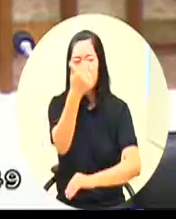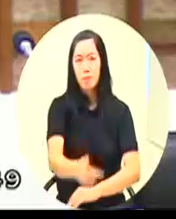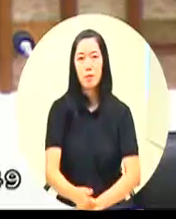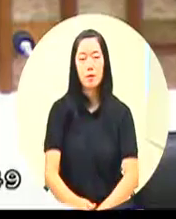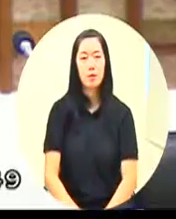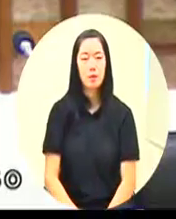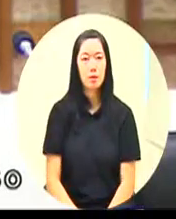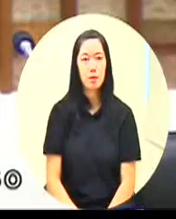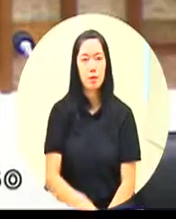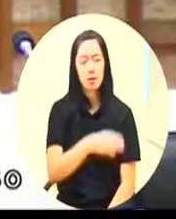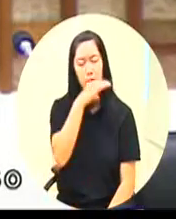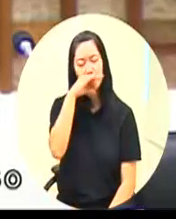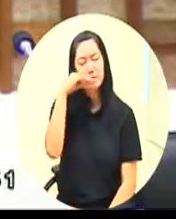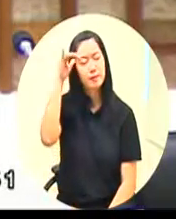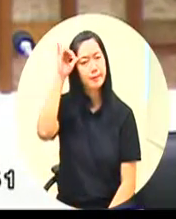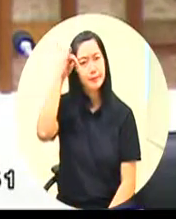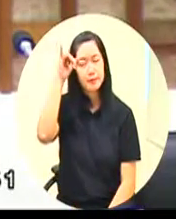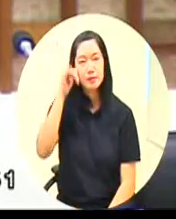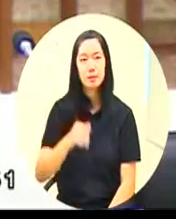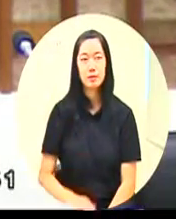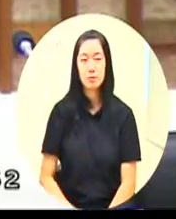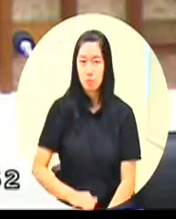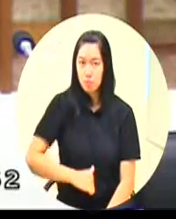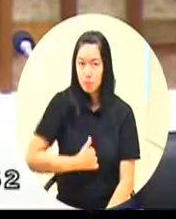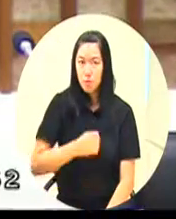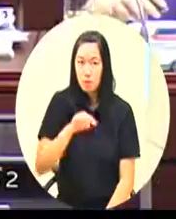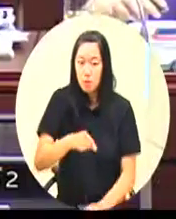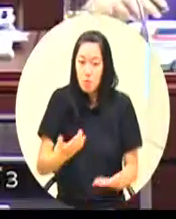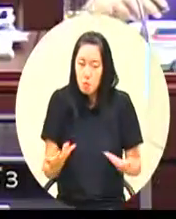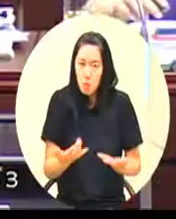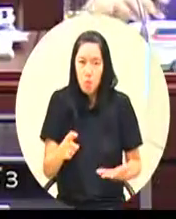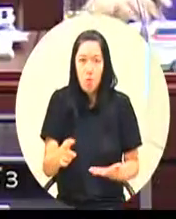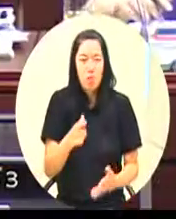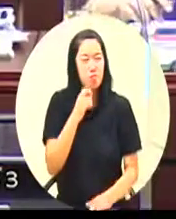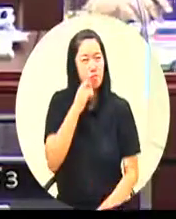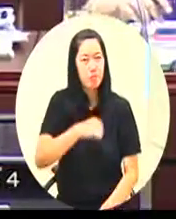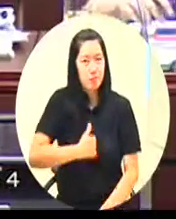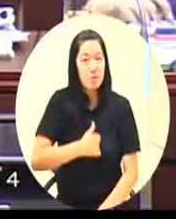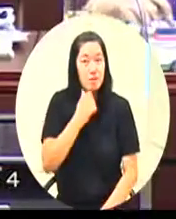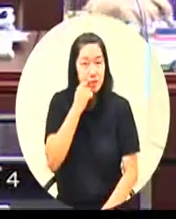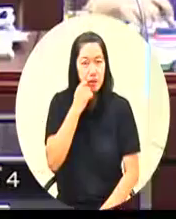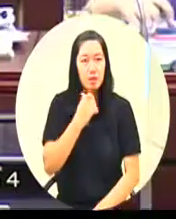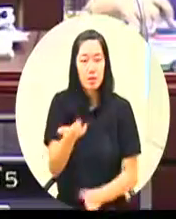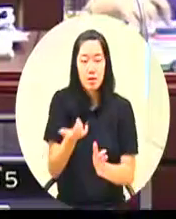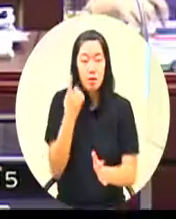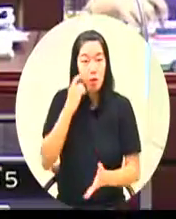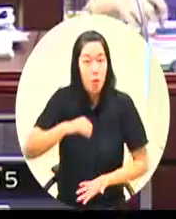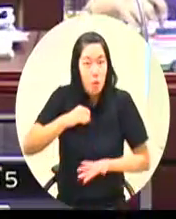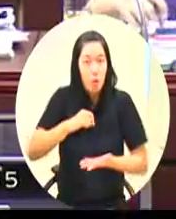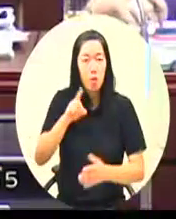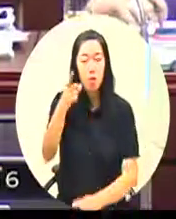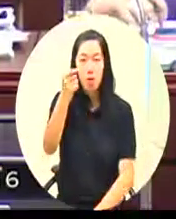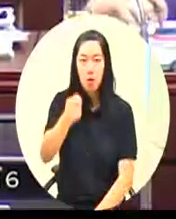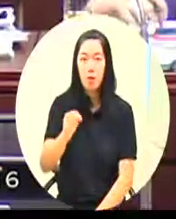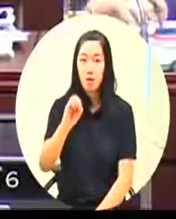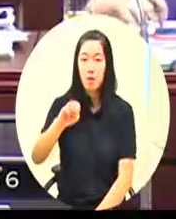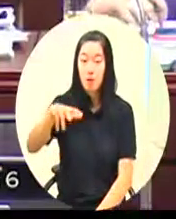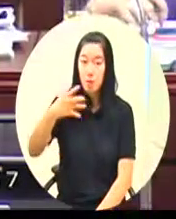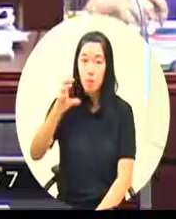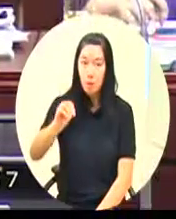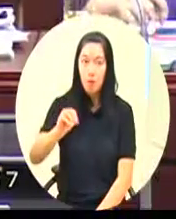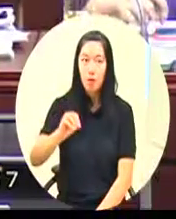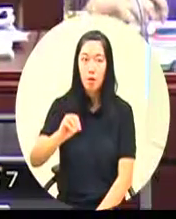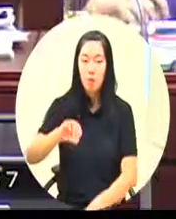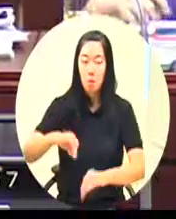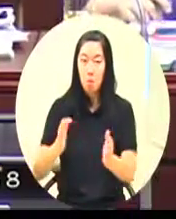的。 刘议员，这个老实说，这个事情也没有那么简单。就是我刚刚提到的那个1.08亿的，这是马上处理掉的。